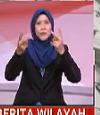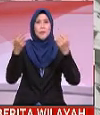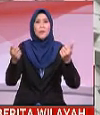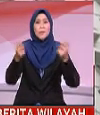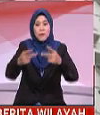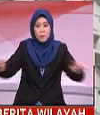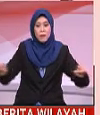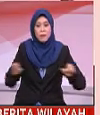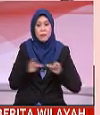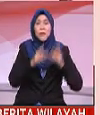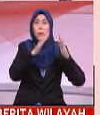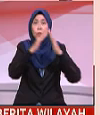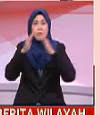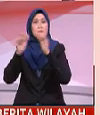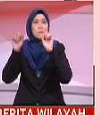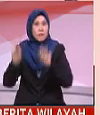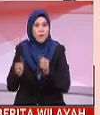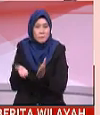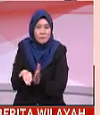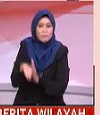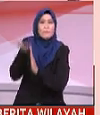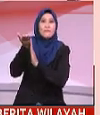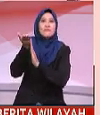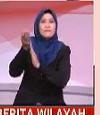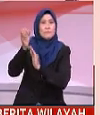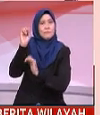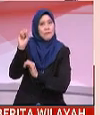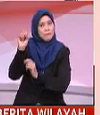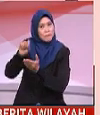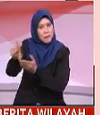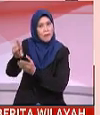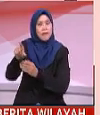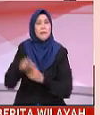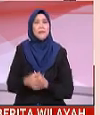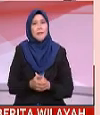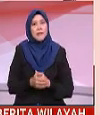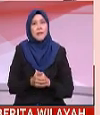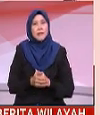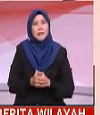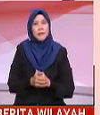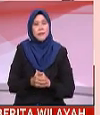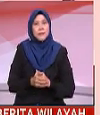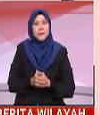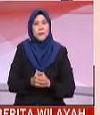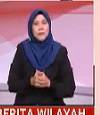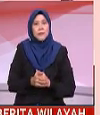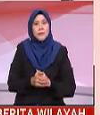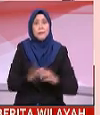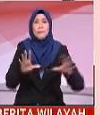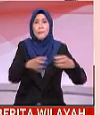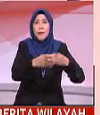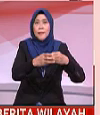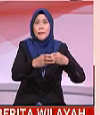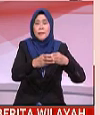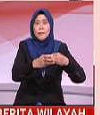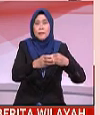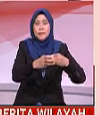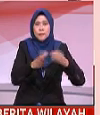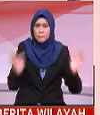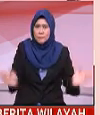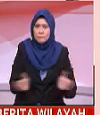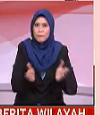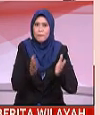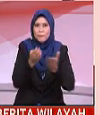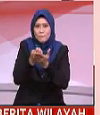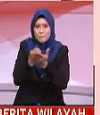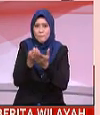hartanah kawasan-kawasan tersebut. Close saja di bawah pakej rangsangan ekonomi,